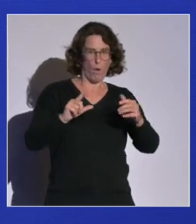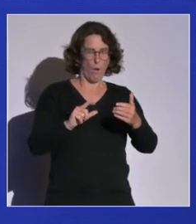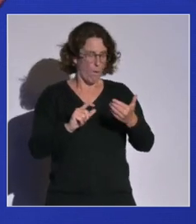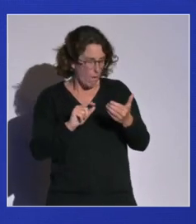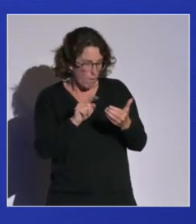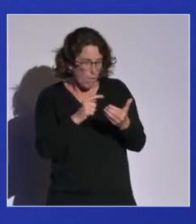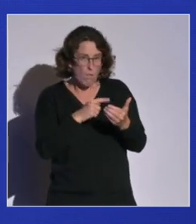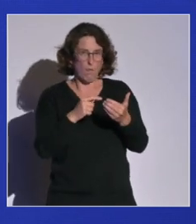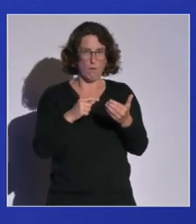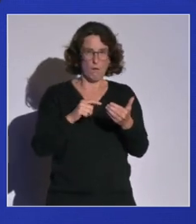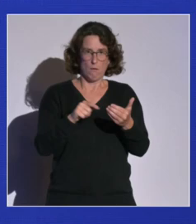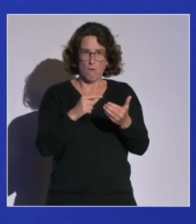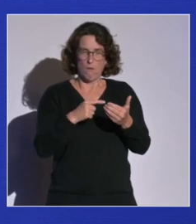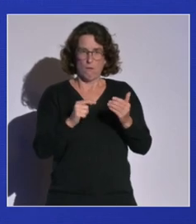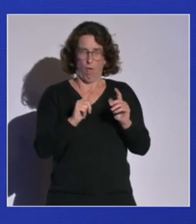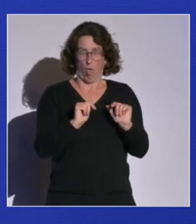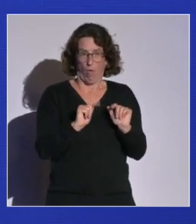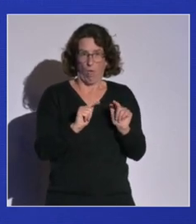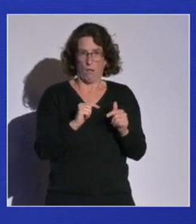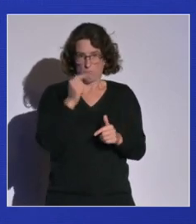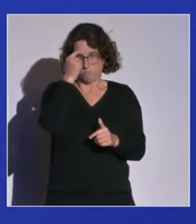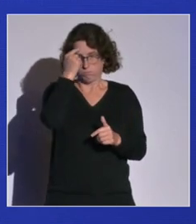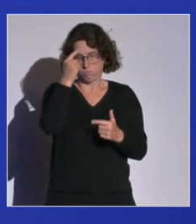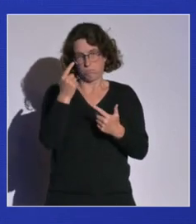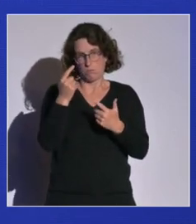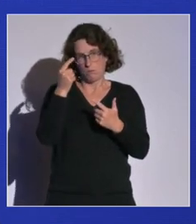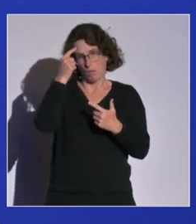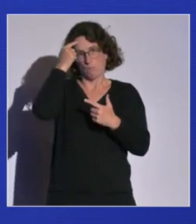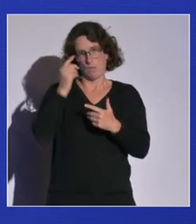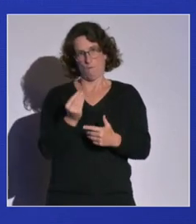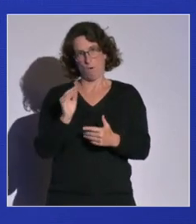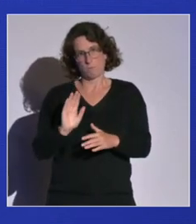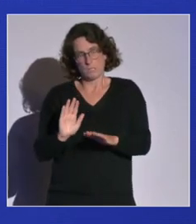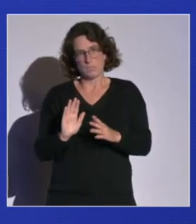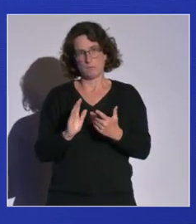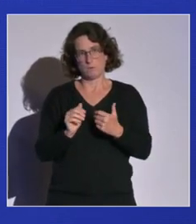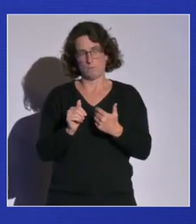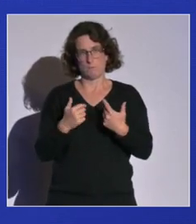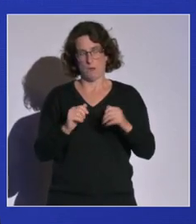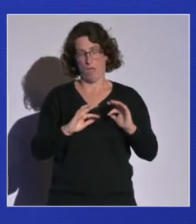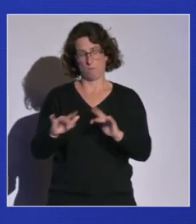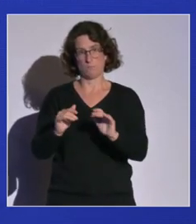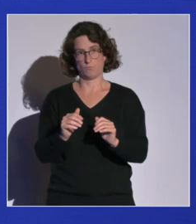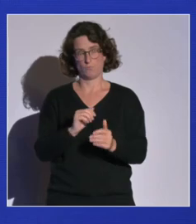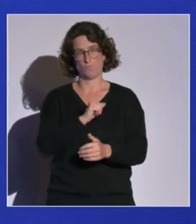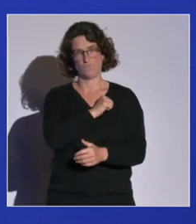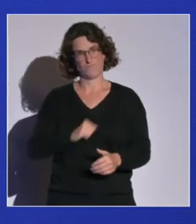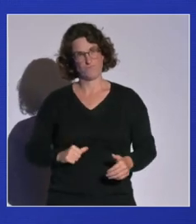enfants joue un très grand rôle. Et ce n'est pas moi qui suis un geek depuis